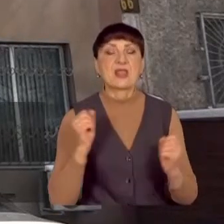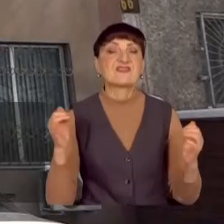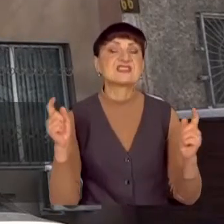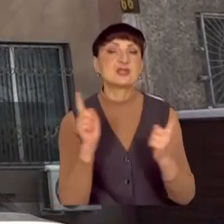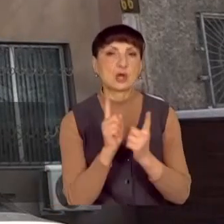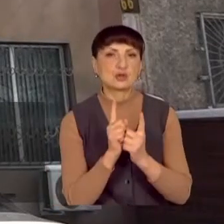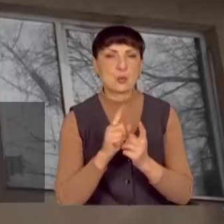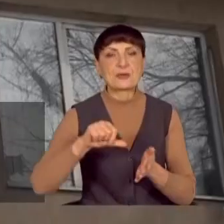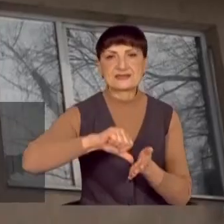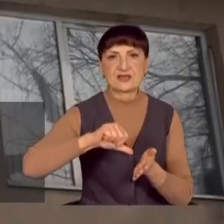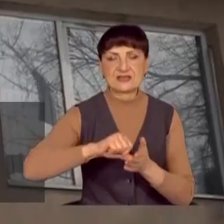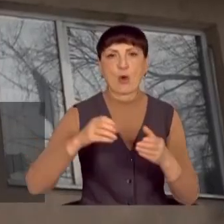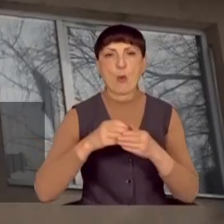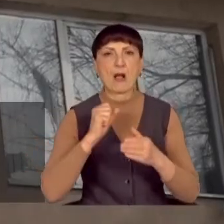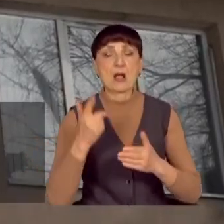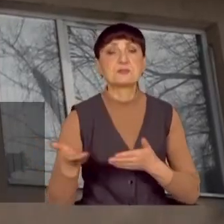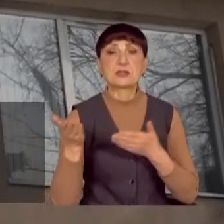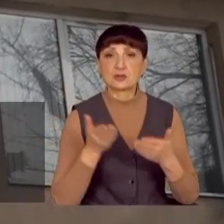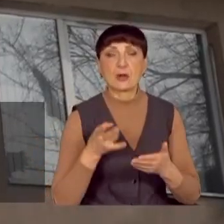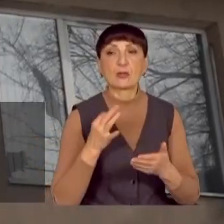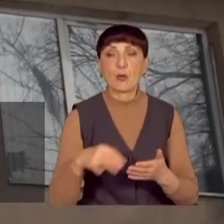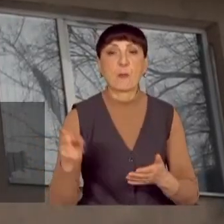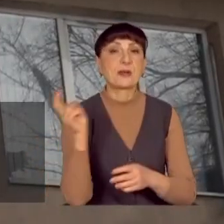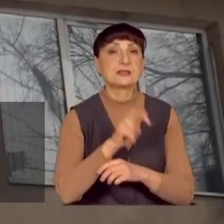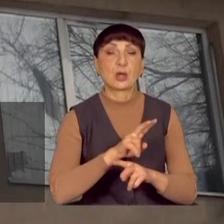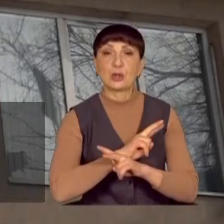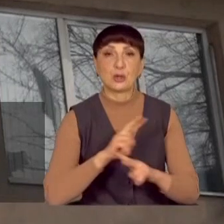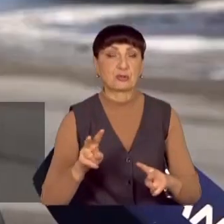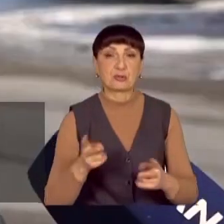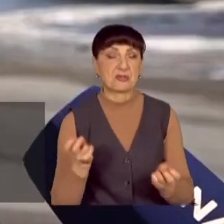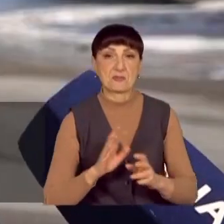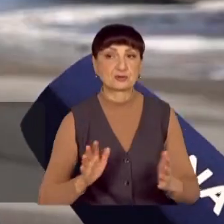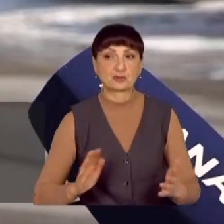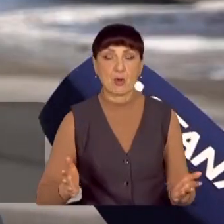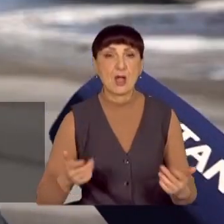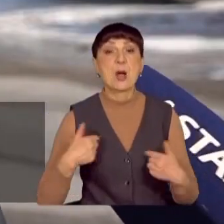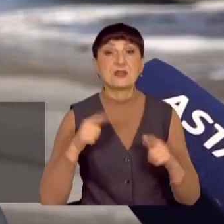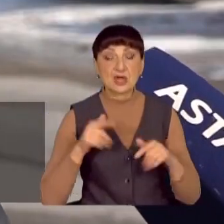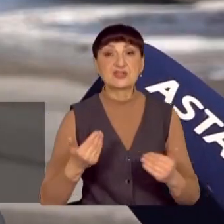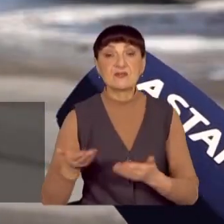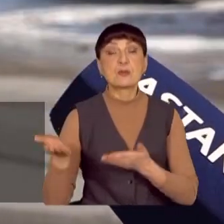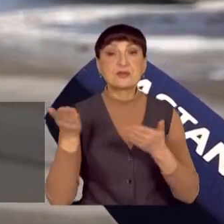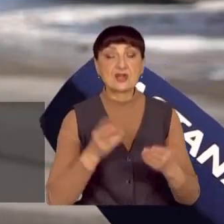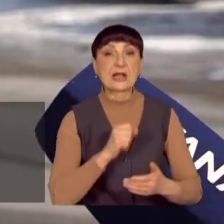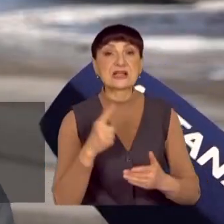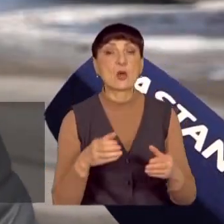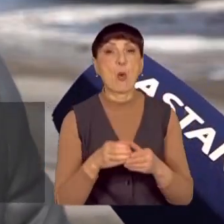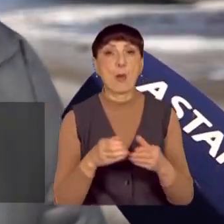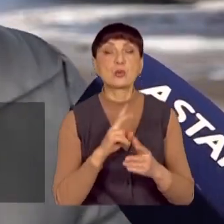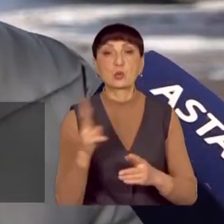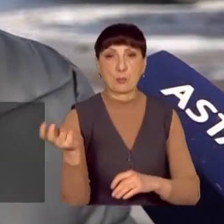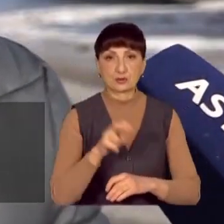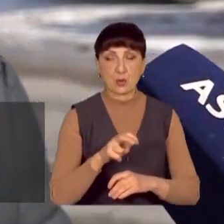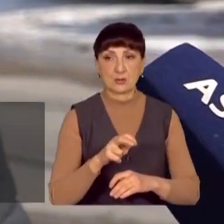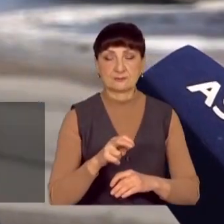представителей газовой компании приглашали, однако прийти никто не соизволил. Мы сегодня даже приглашали газовую компанию. В связи